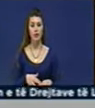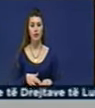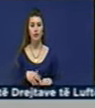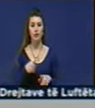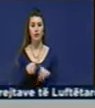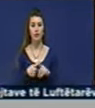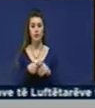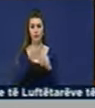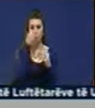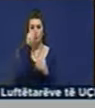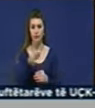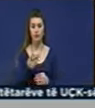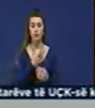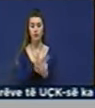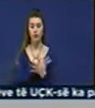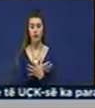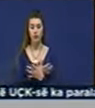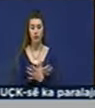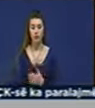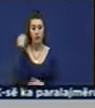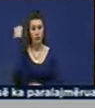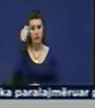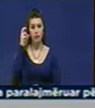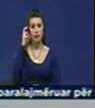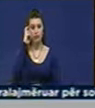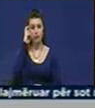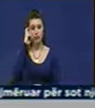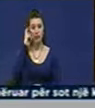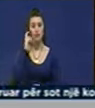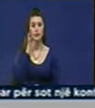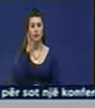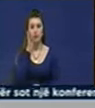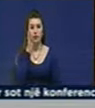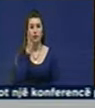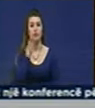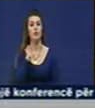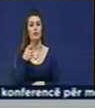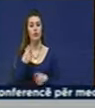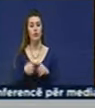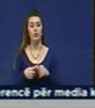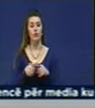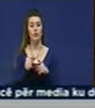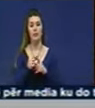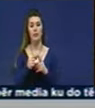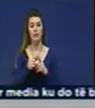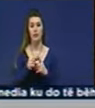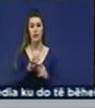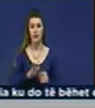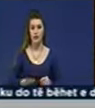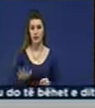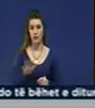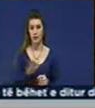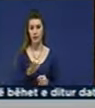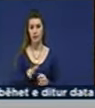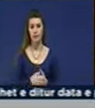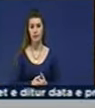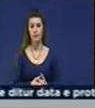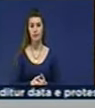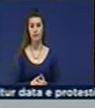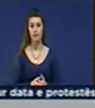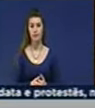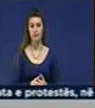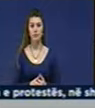Kosovës, Republikës së Shqipërisë, Maqedonisë, si dhe përfaqësuese të politikës së Preshevës dhe Malit të